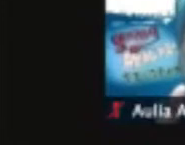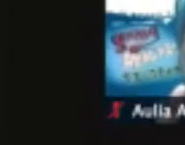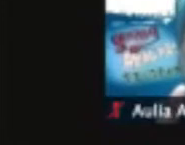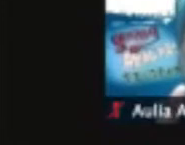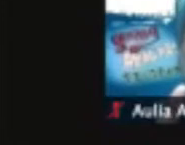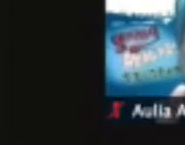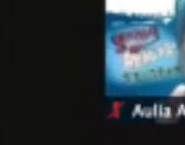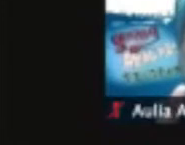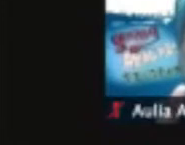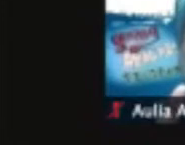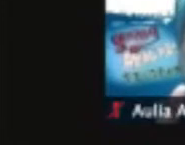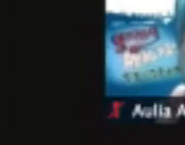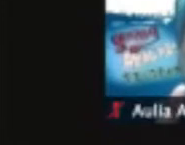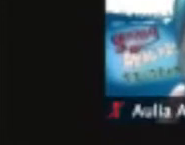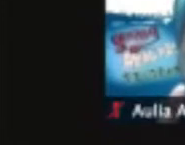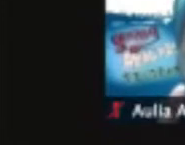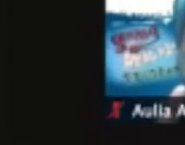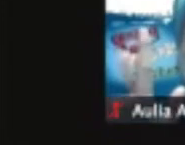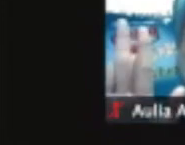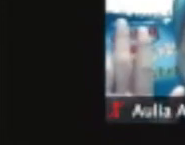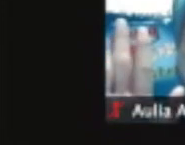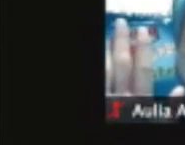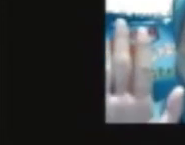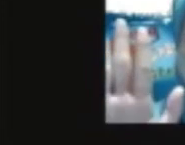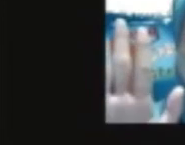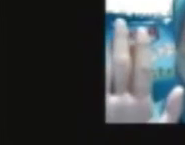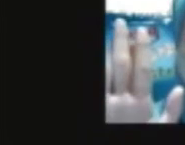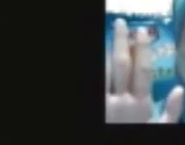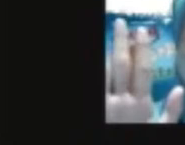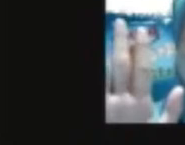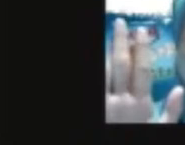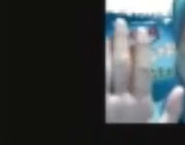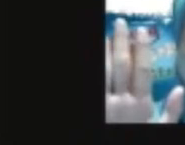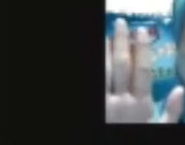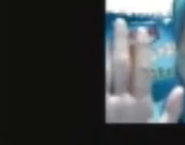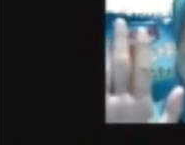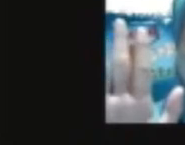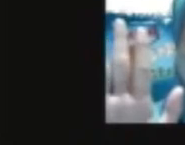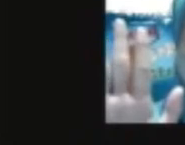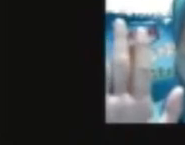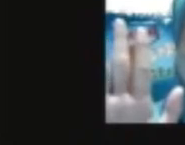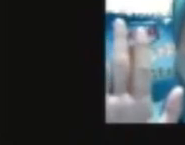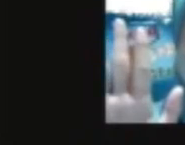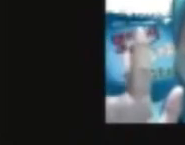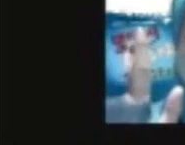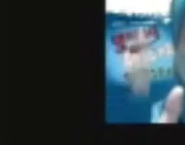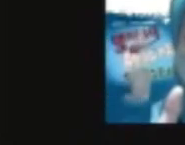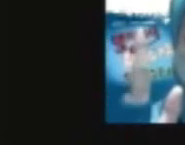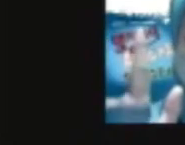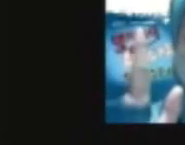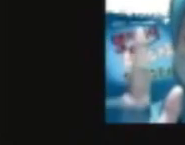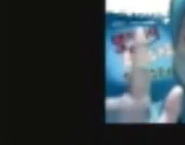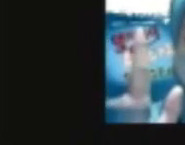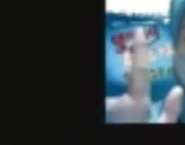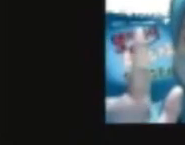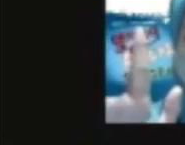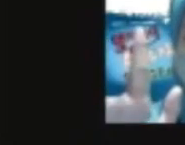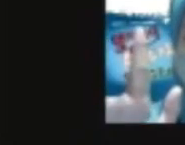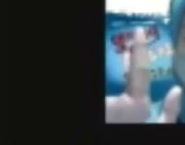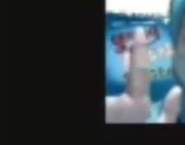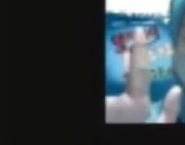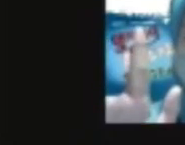tahan, tahan, tahan, tahan, senyumnya ditahan, tangannya ditahan, tahan dulu Bapak